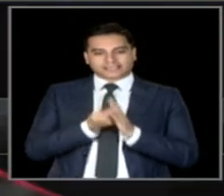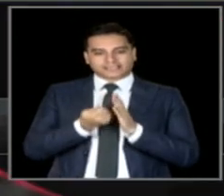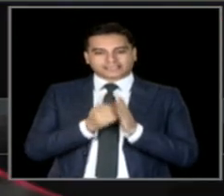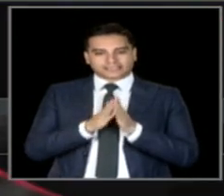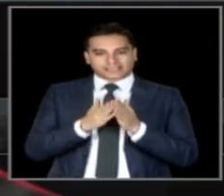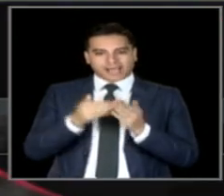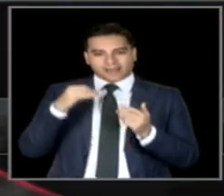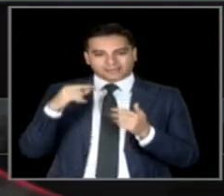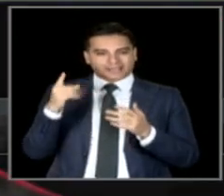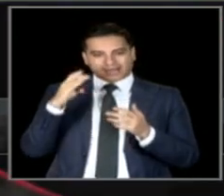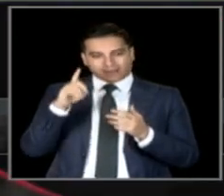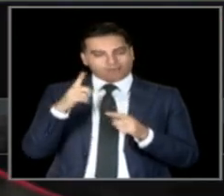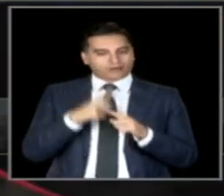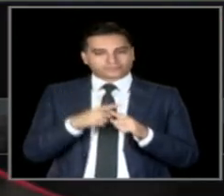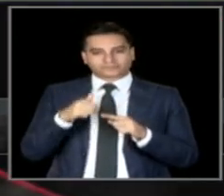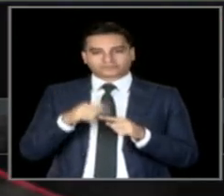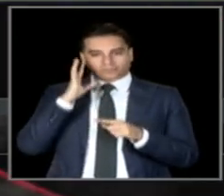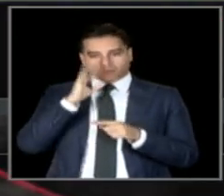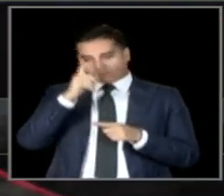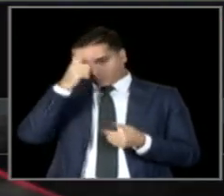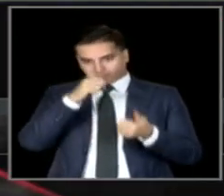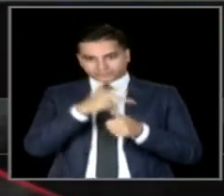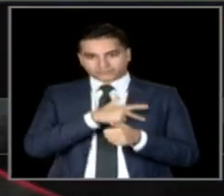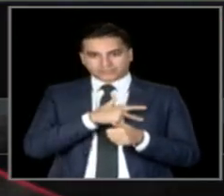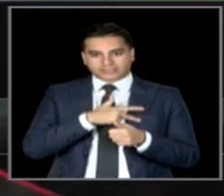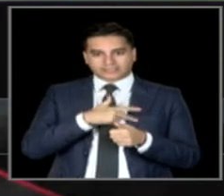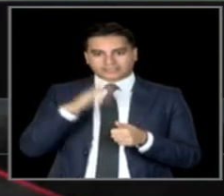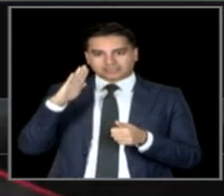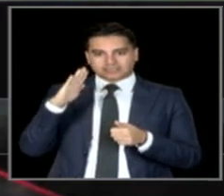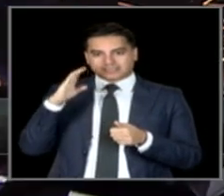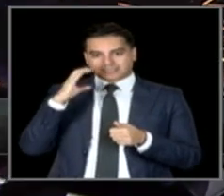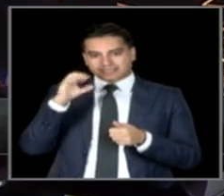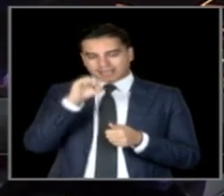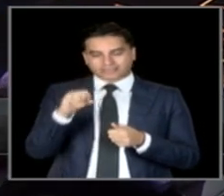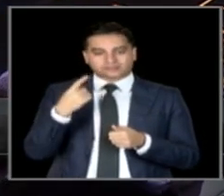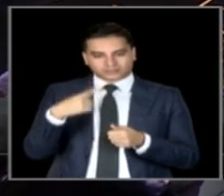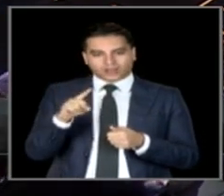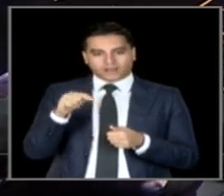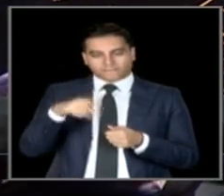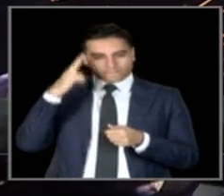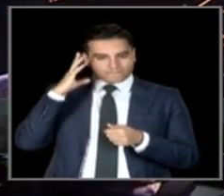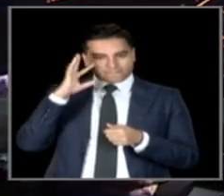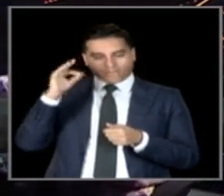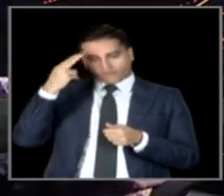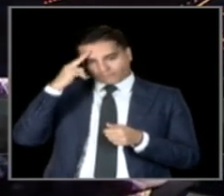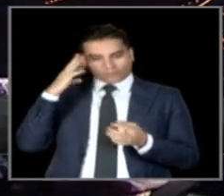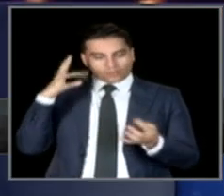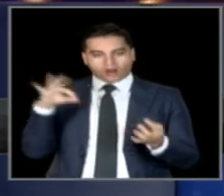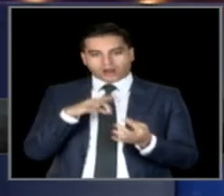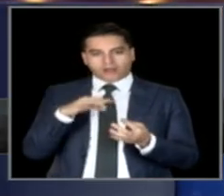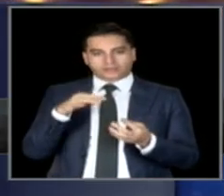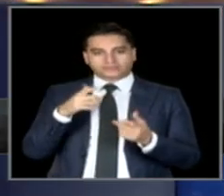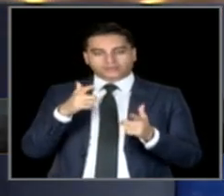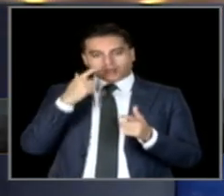هو؟ أحمد رجب. غلط. ما هو الرمز الكيميائي للعنصر السيزيوم؟ سي اس. صح. من هو ملحن أغنية خلي السلاح